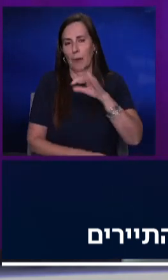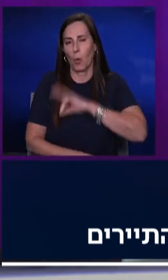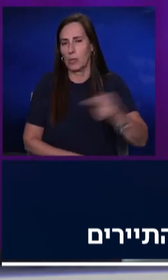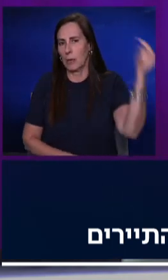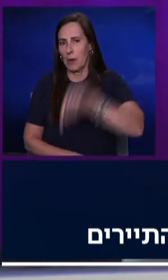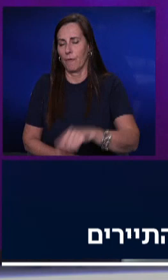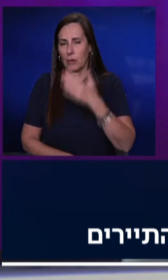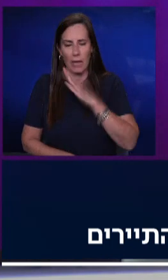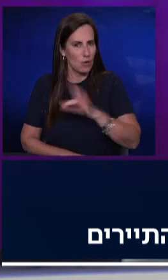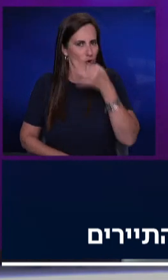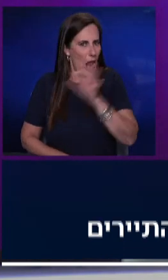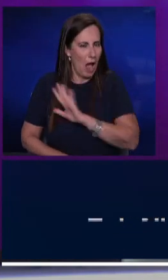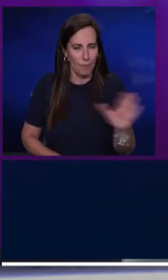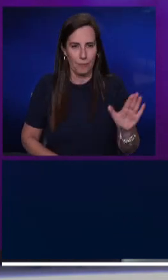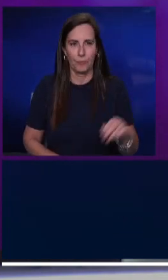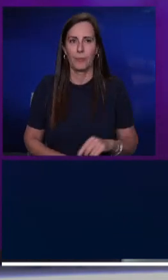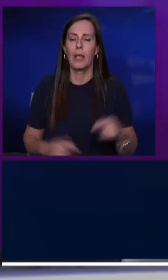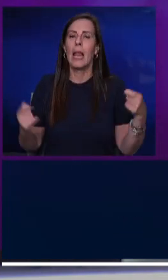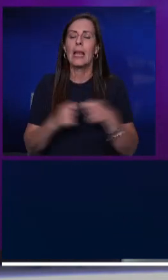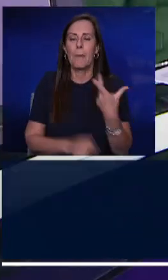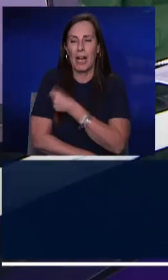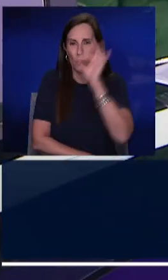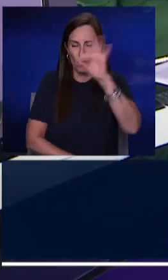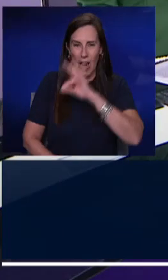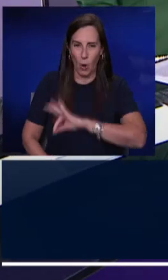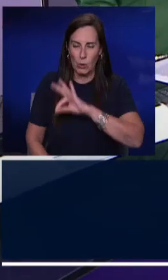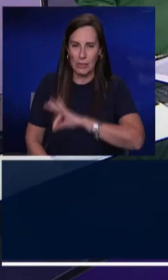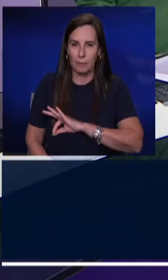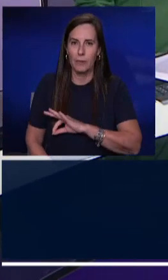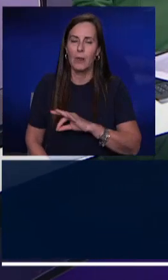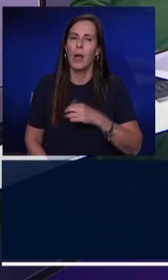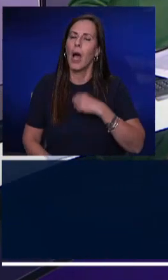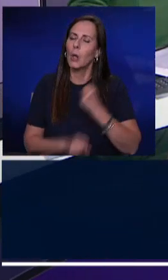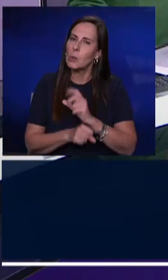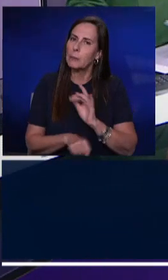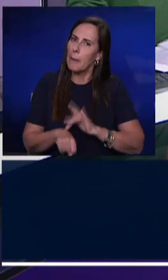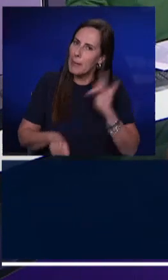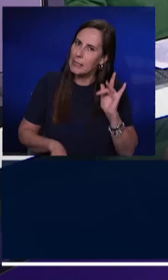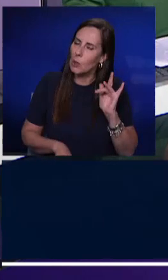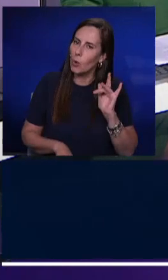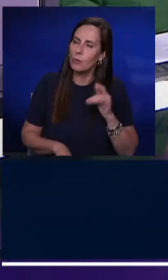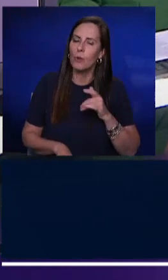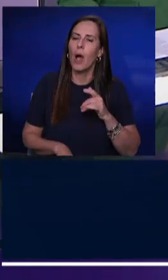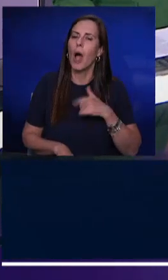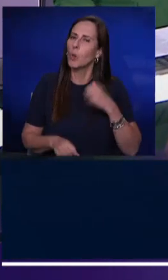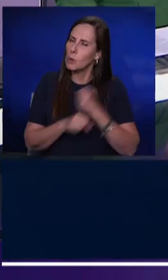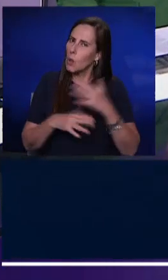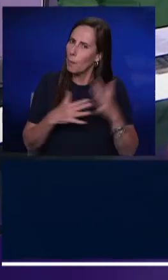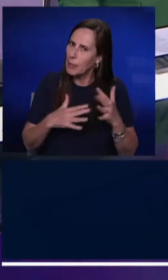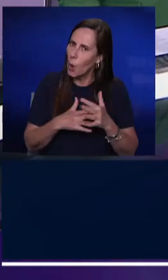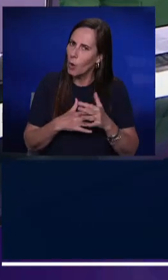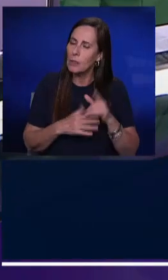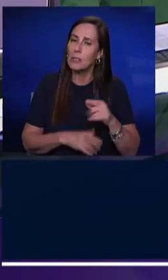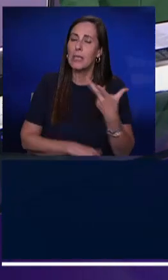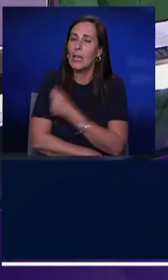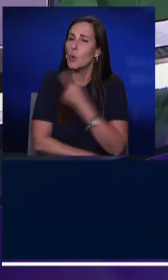ספק. ולגבי הספוטניק, אנחנו מנהלים את זה בזהירות, תוך שימוש בבדיקות סרולוגיות. זה יהיה החיסון היחיד שאנחנו עושים